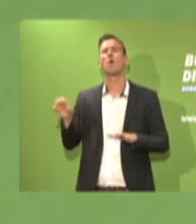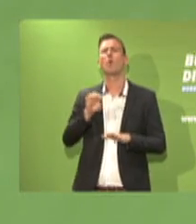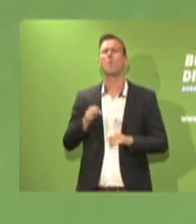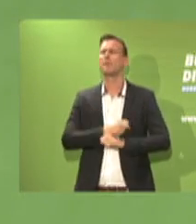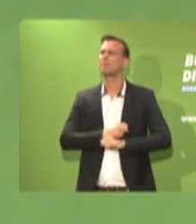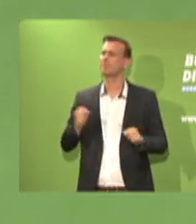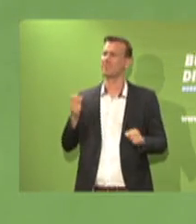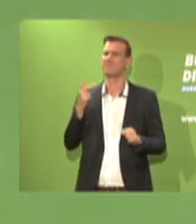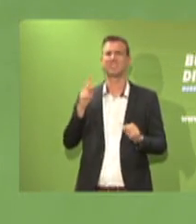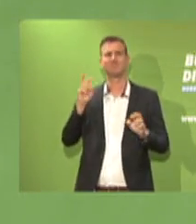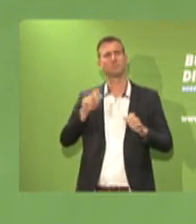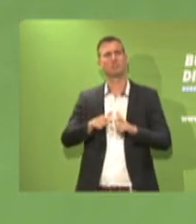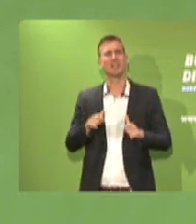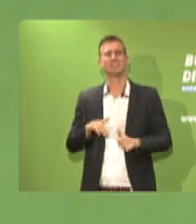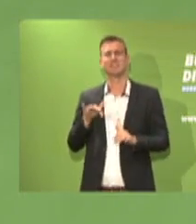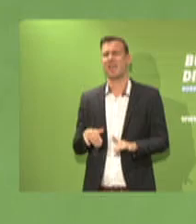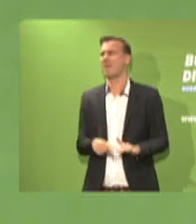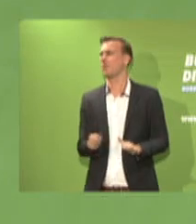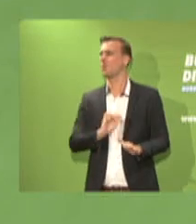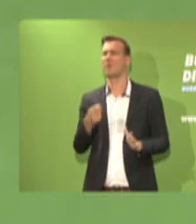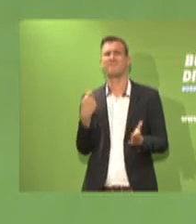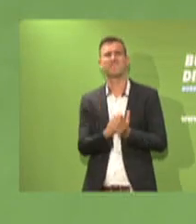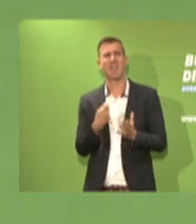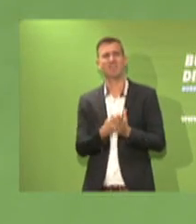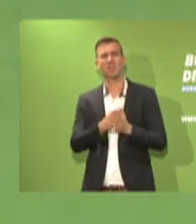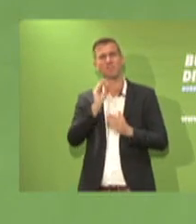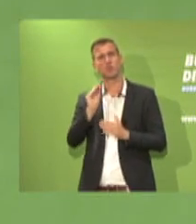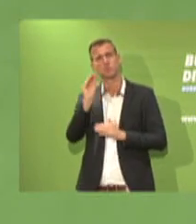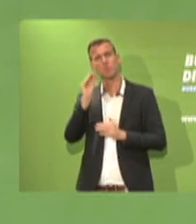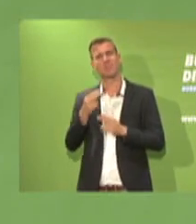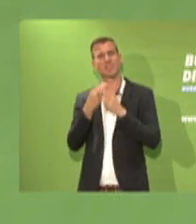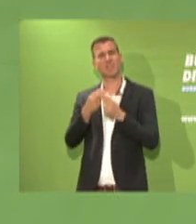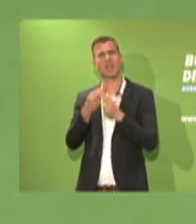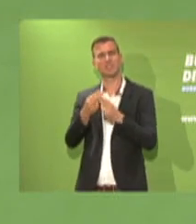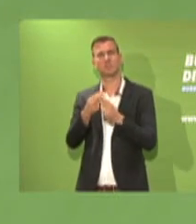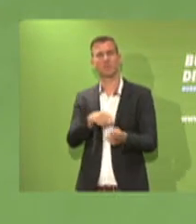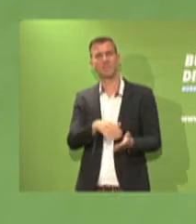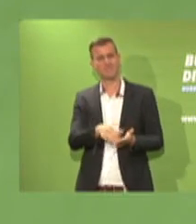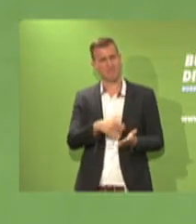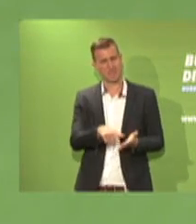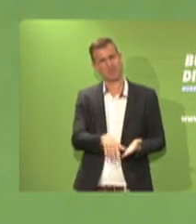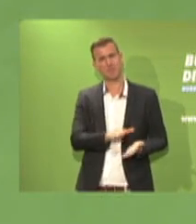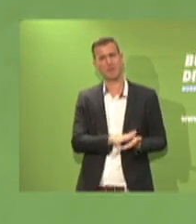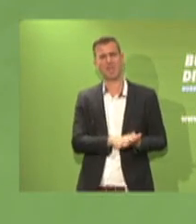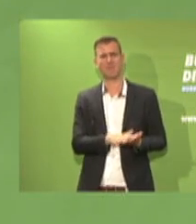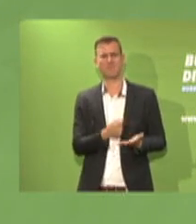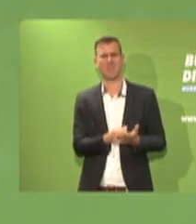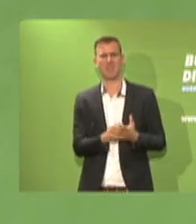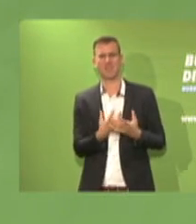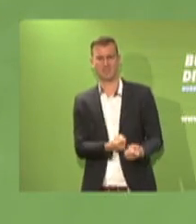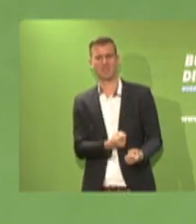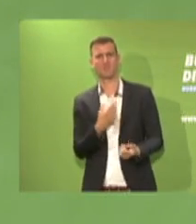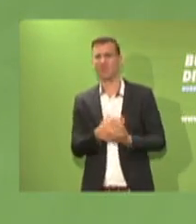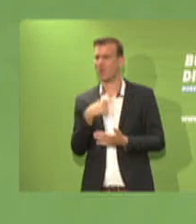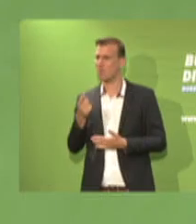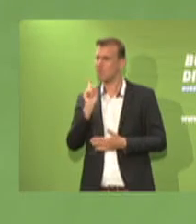haben. Und deshalb ist es so wertvoll, den für die kommenden Generationen weiter im Wert zu halten. Und deshalb müssen wir uns